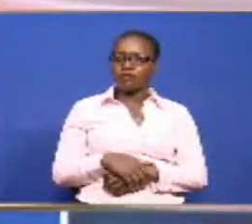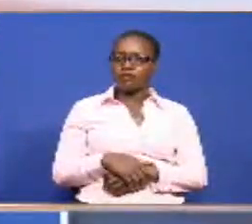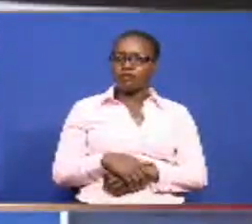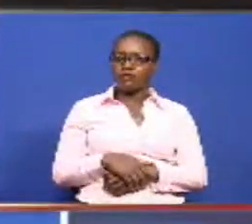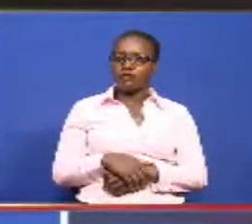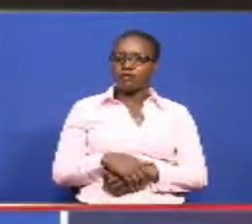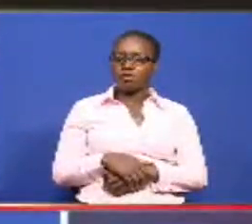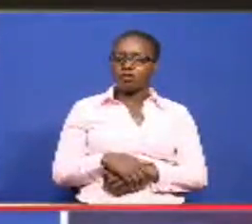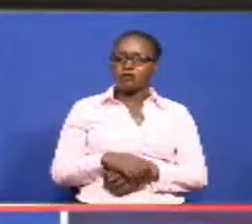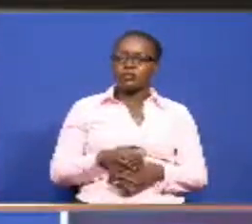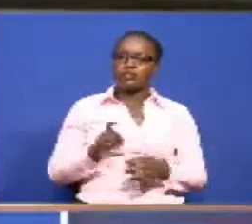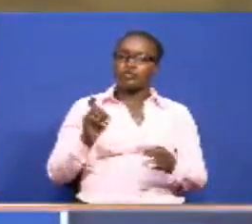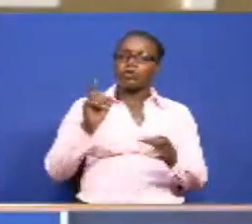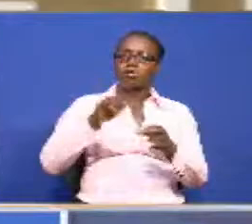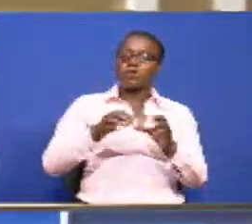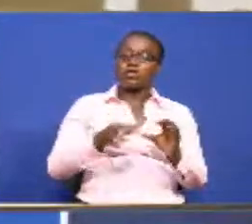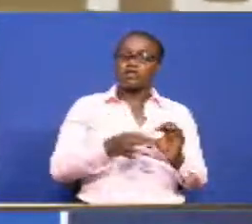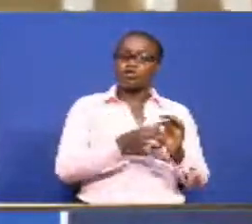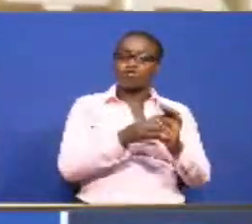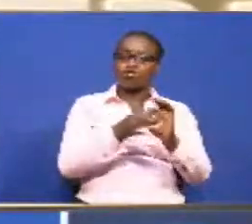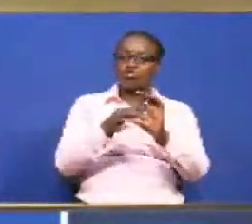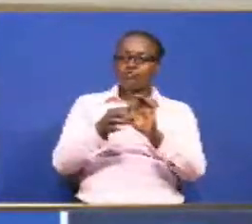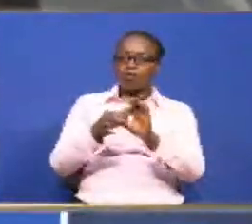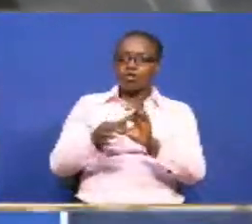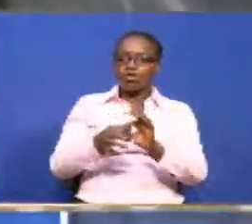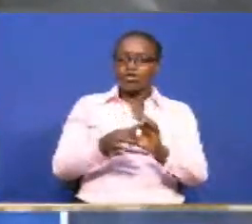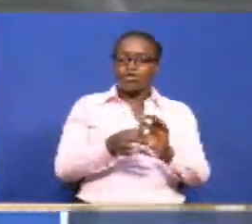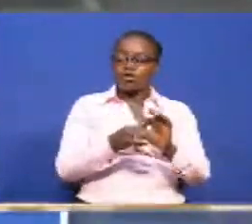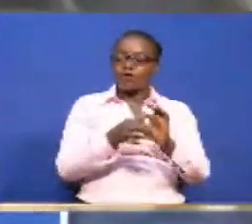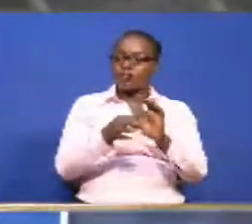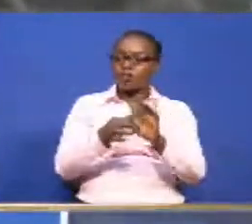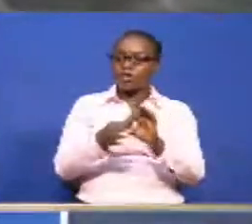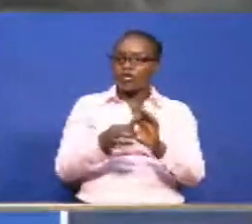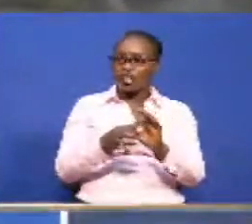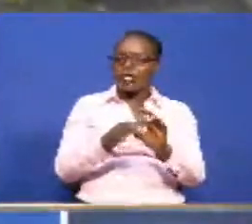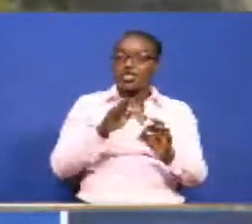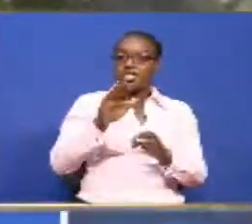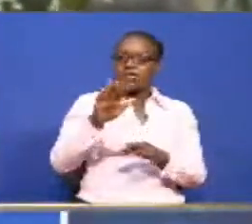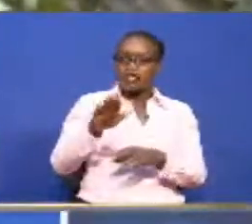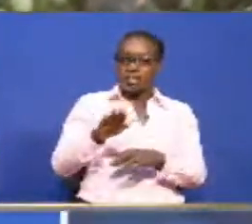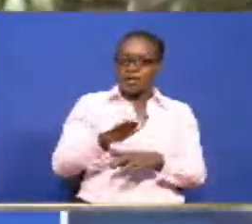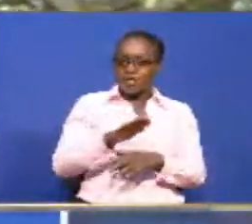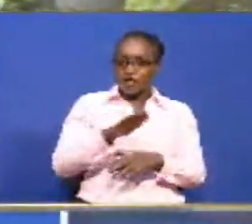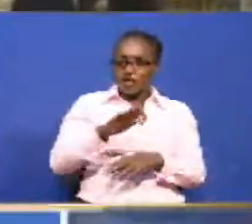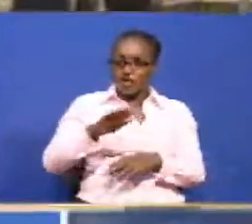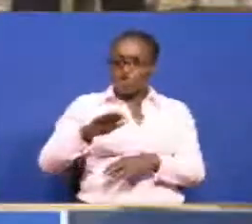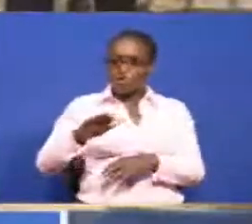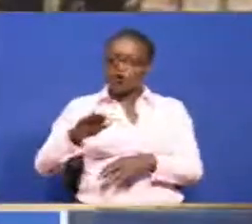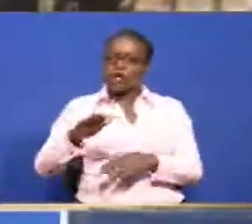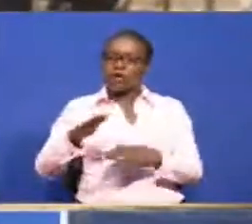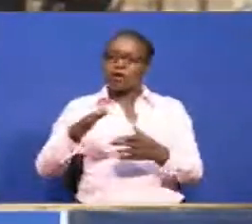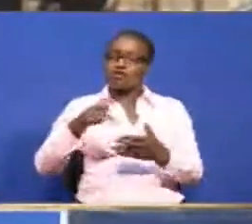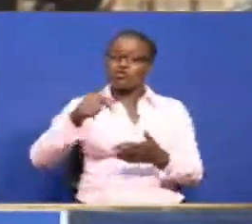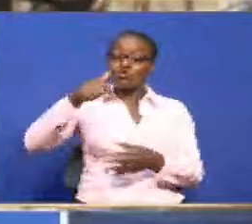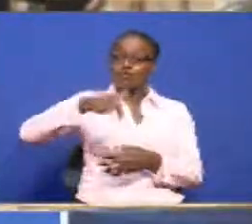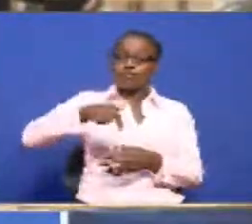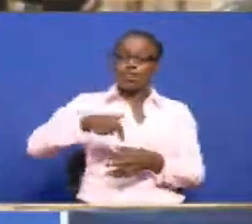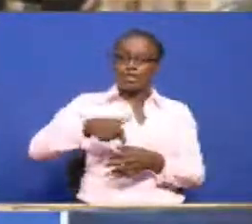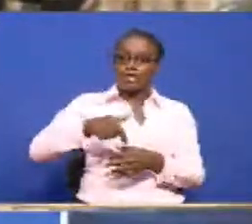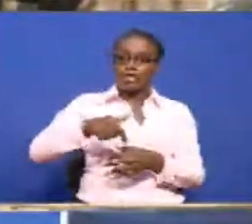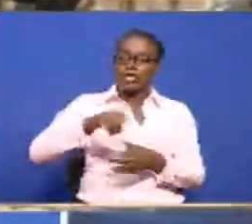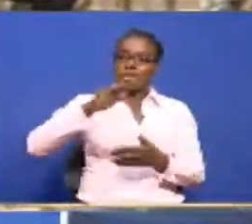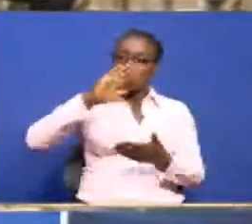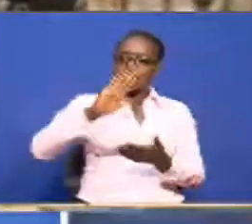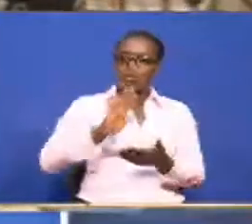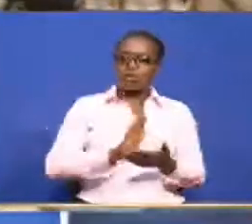Lazima tuungane. Makao makuu ya Wizara ya Fedha hivi leo. Nyimbo